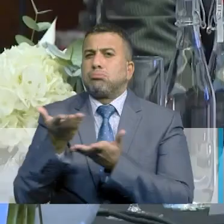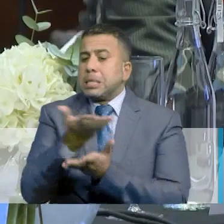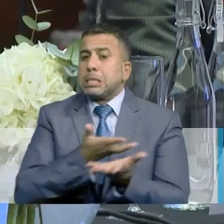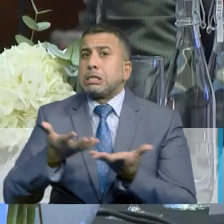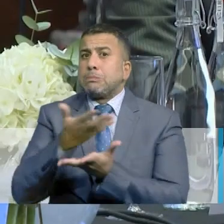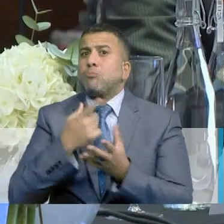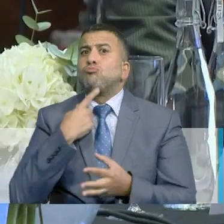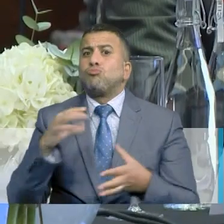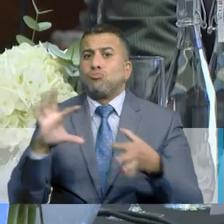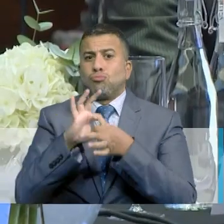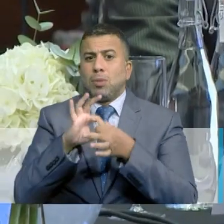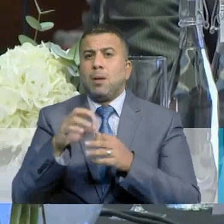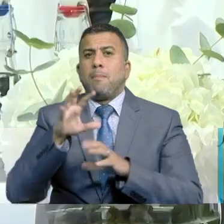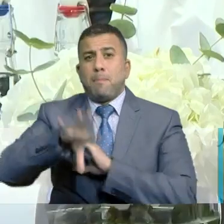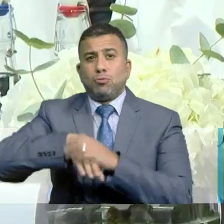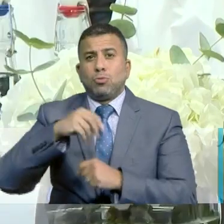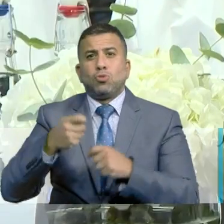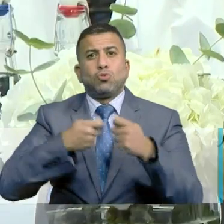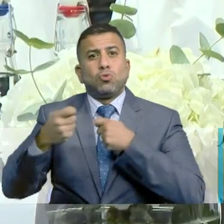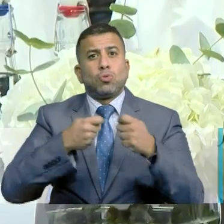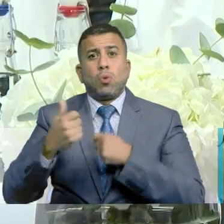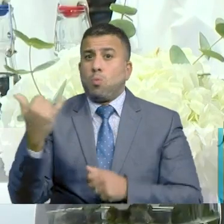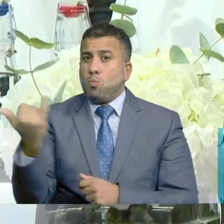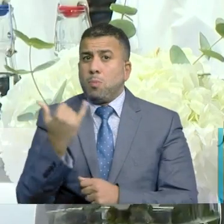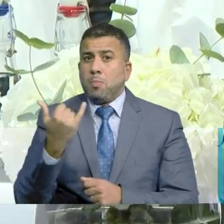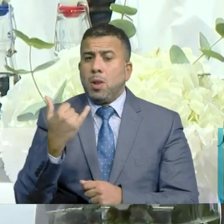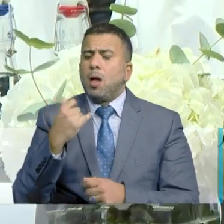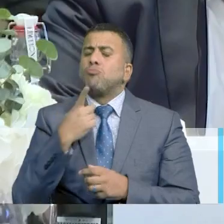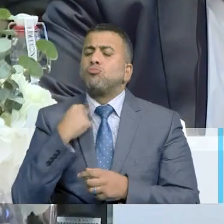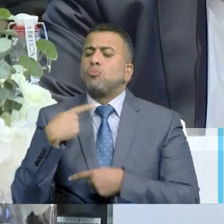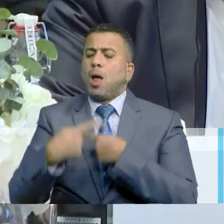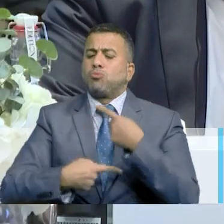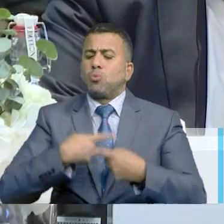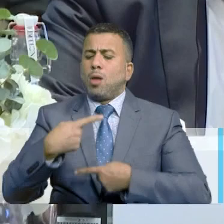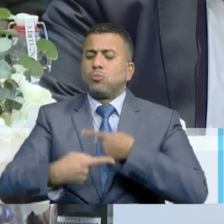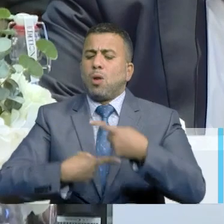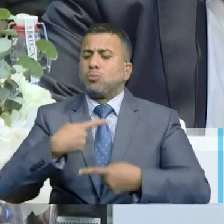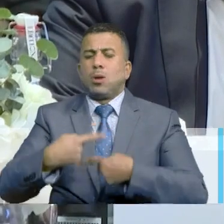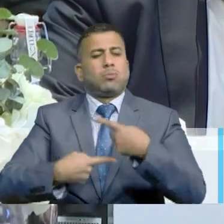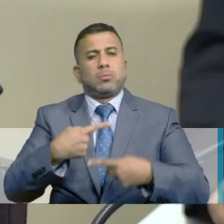على الفرص الاستثماريه والمشاريع التجاريه الحيويه بشكل متواصل